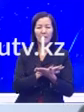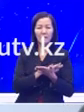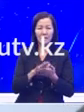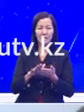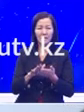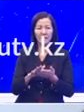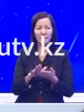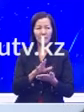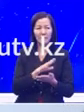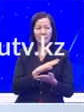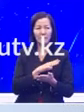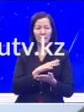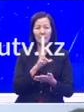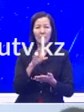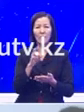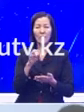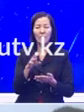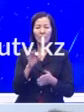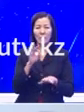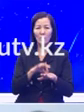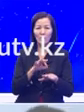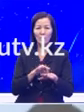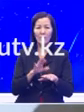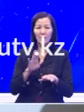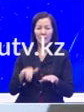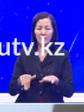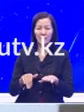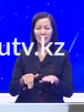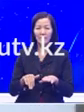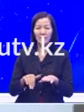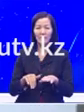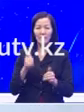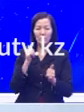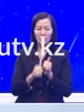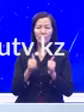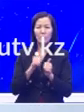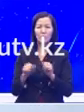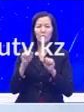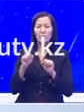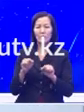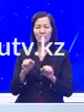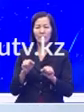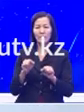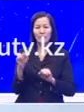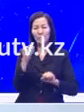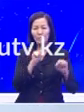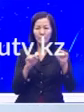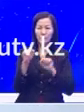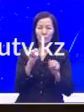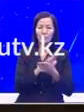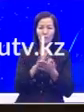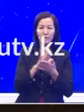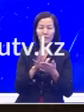отырсыздар. COVID-19 жүргеннен біз сақтанамыз, өйткені күнде біз жуып шығамыз, оны строго контрольде